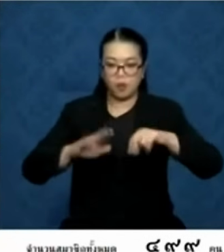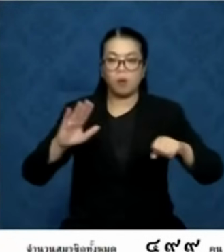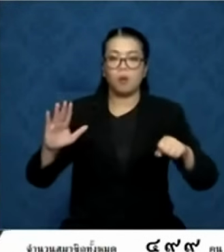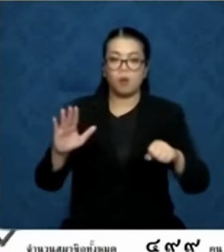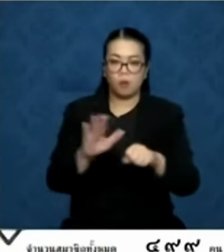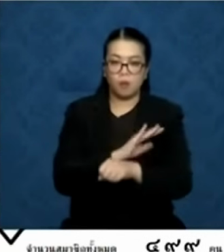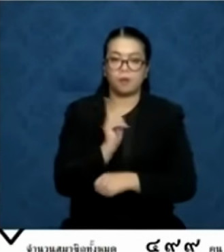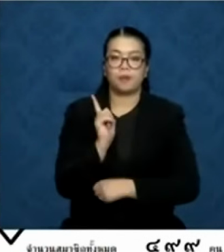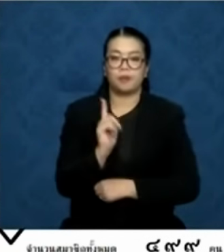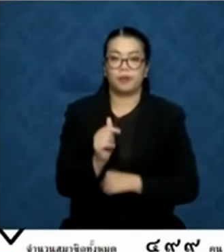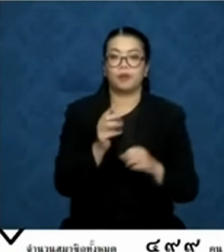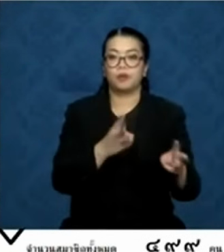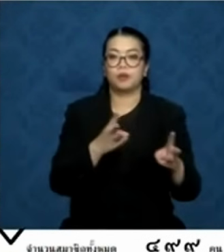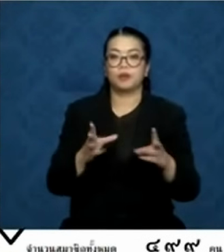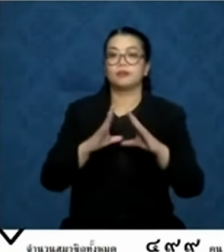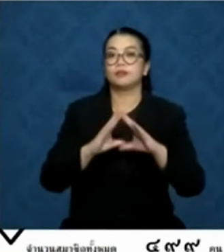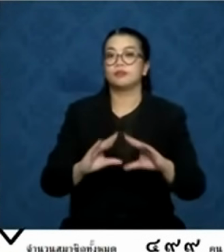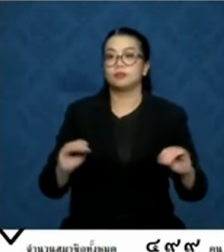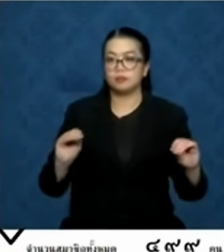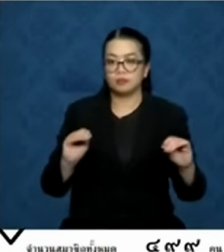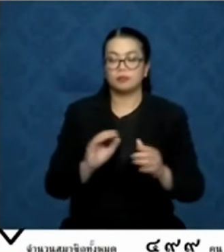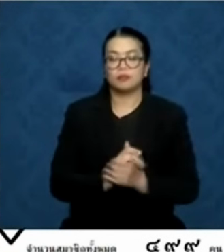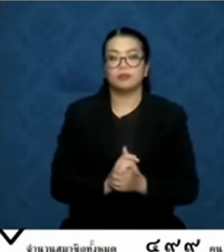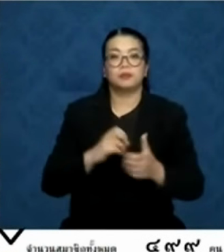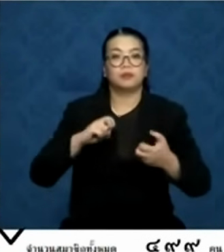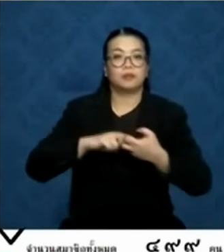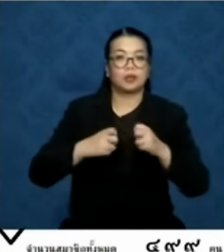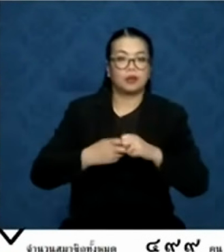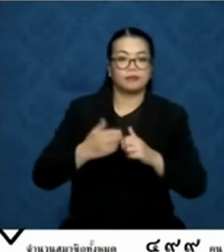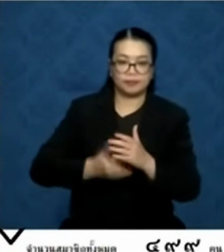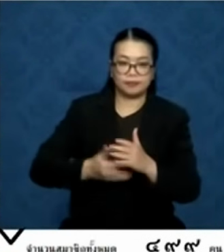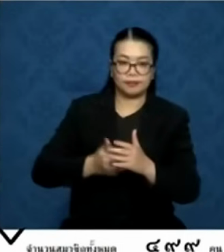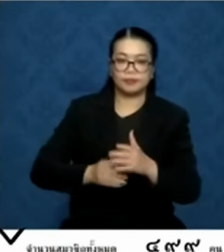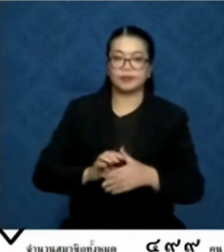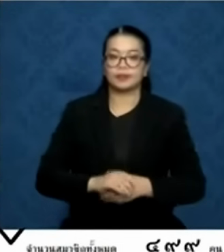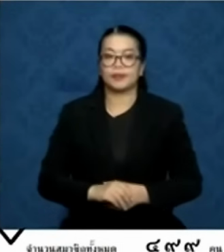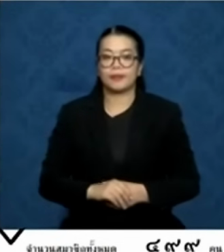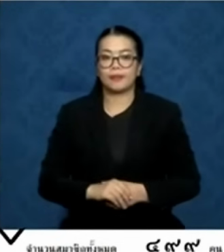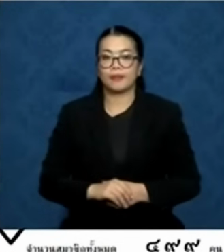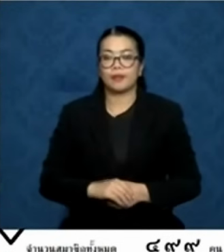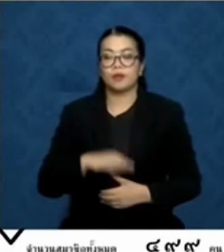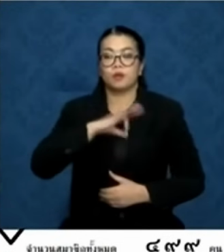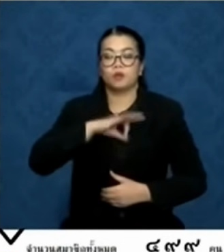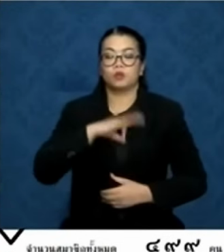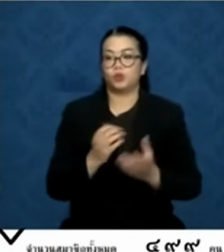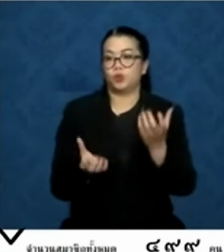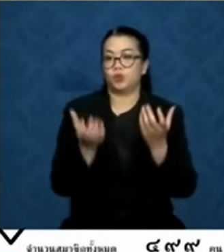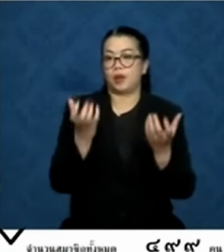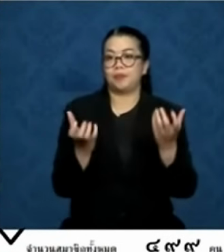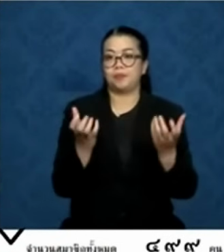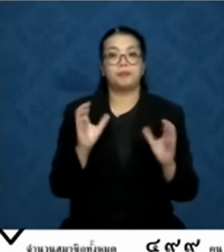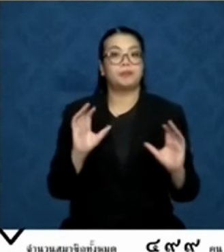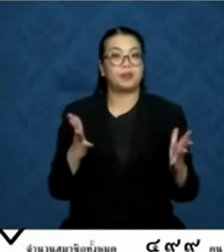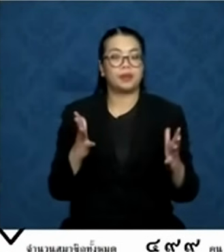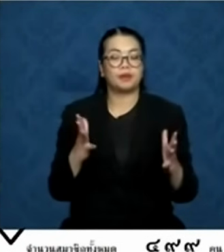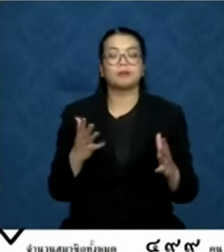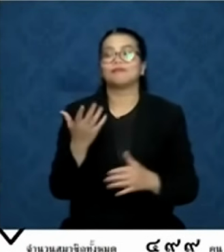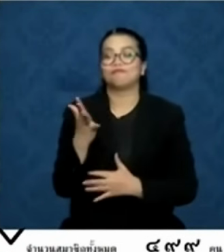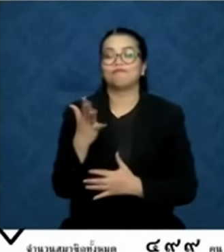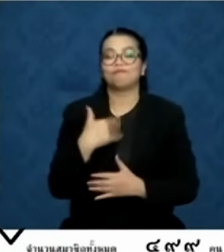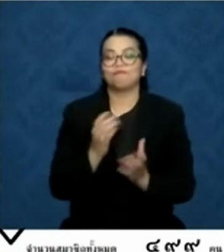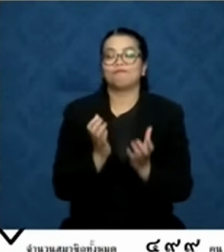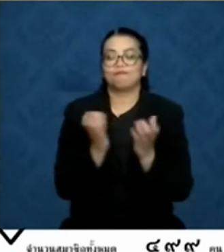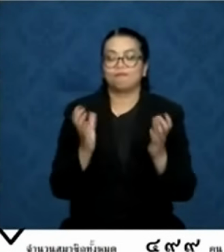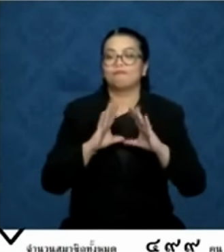ในหลักสันติวิธีมุ่งเน้นการขจัดปัญหาความขัดแย้งและความไม่เป็นธรรม อย่างจริงจังและถาว